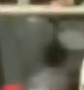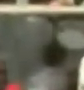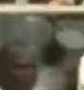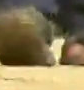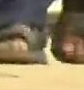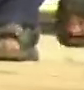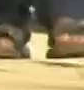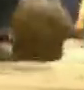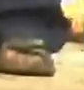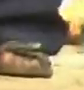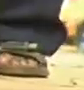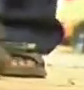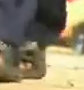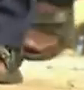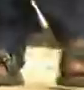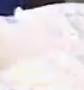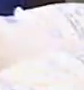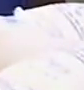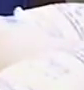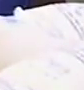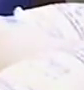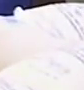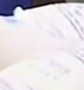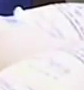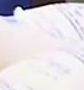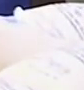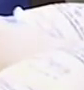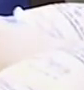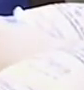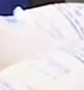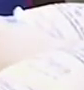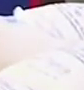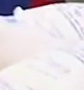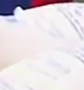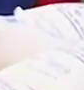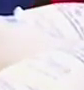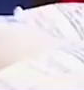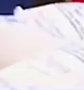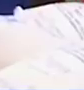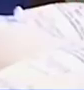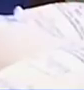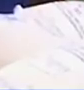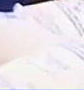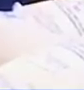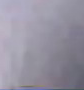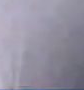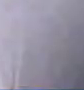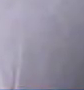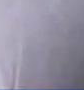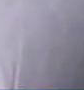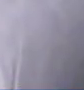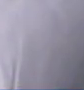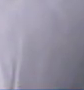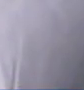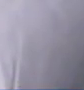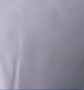wa Eldoret Magharibi Samuel Mutunga amesema sukari hiyo imenaswa kufuatia operesheni kali inayoendelezwa na majasusi dhidi ya sukari ya